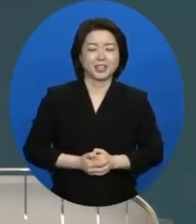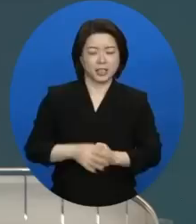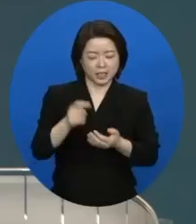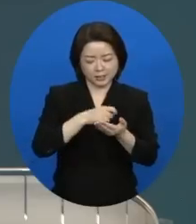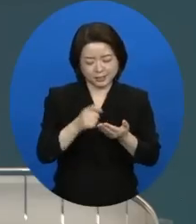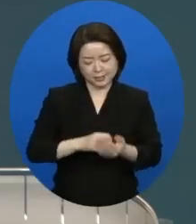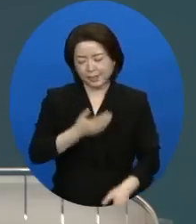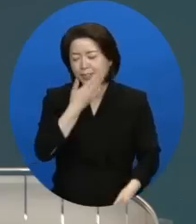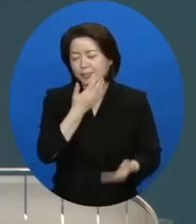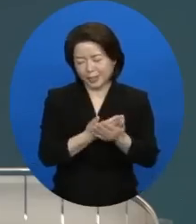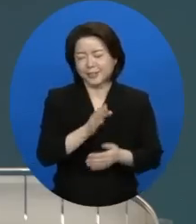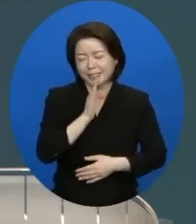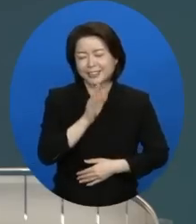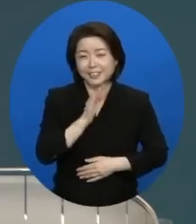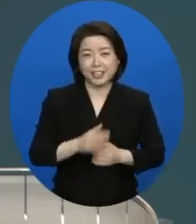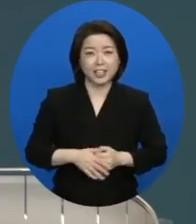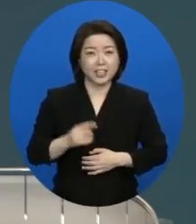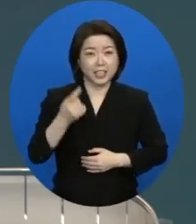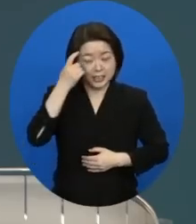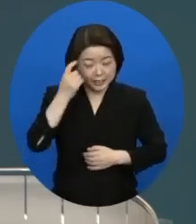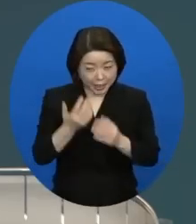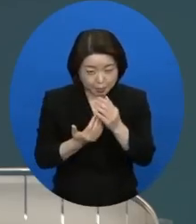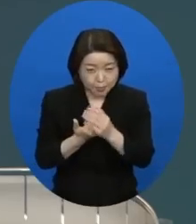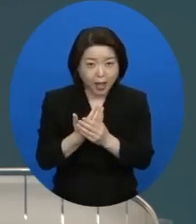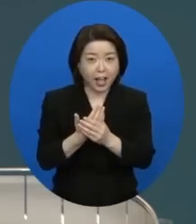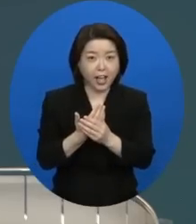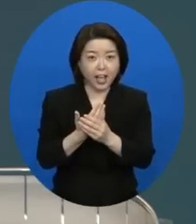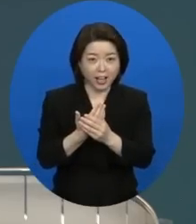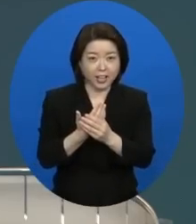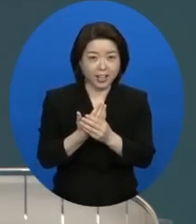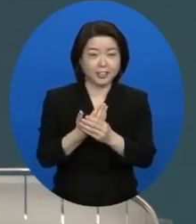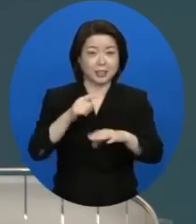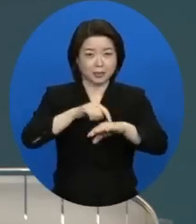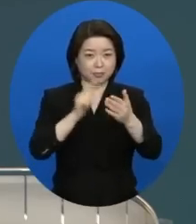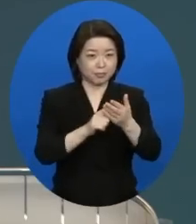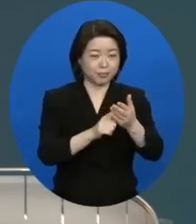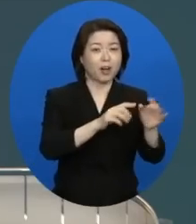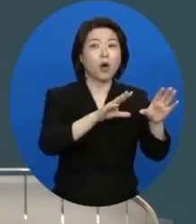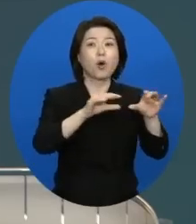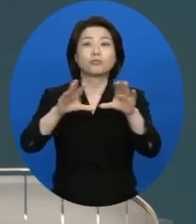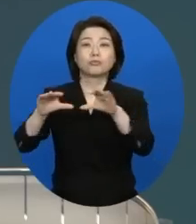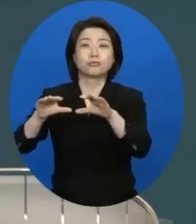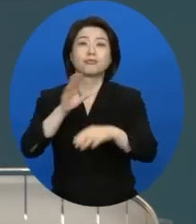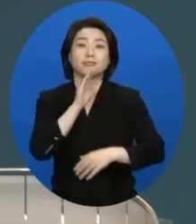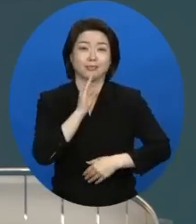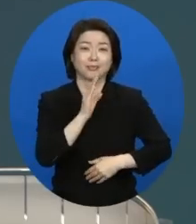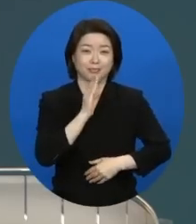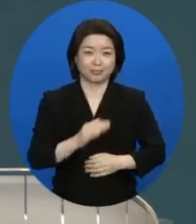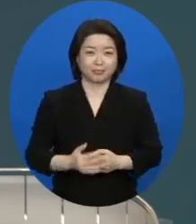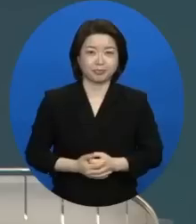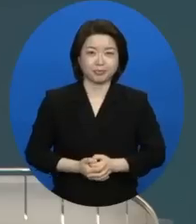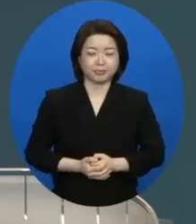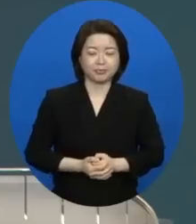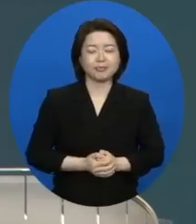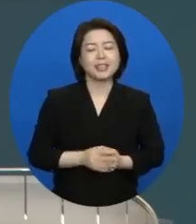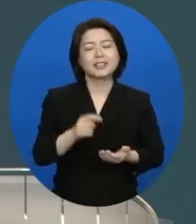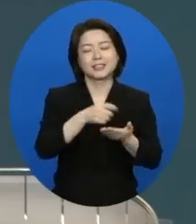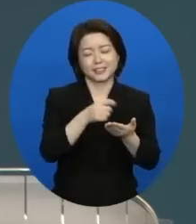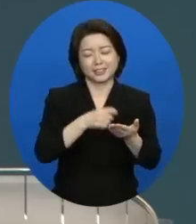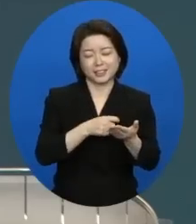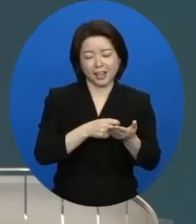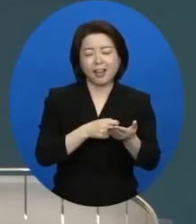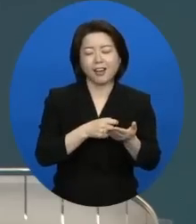쓰는 게 중요하네. 이렇게 막 생각이 드는 마음이 많이 부드러워진 거예요. 아, 일기